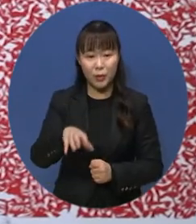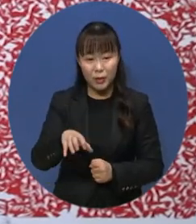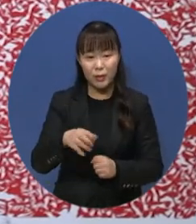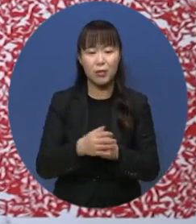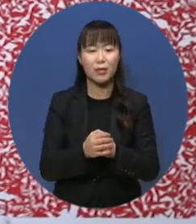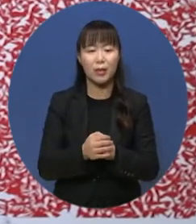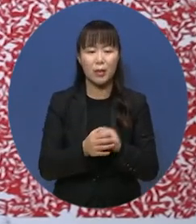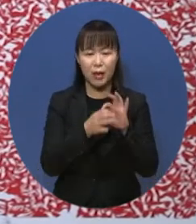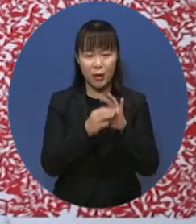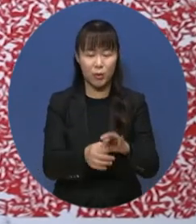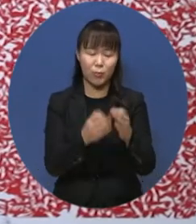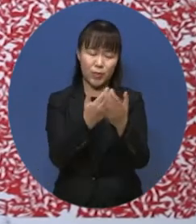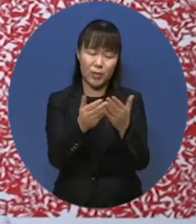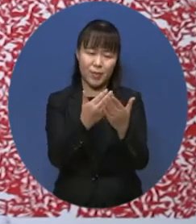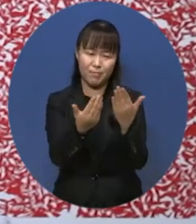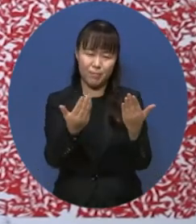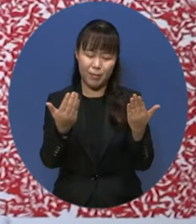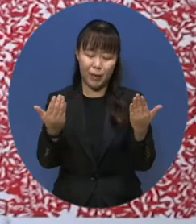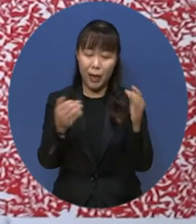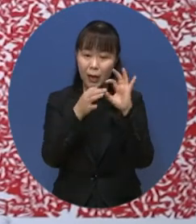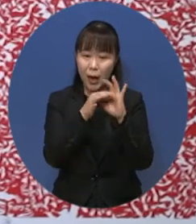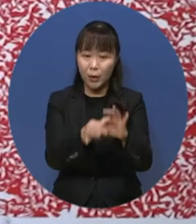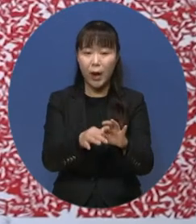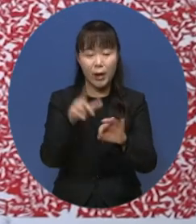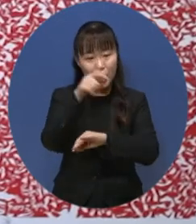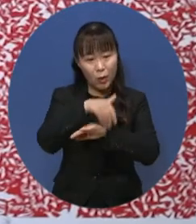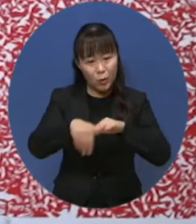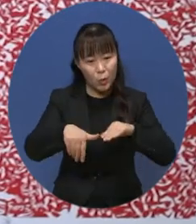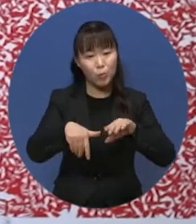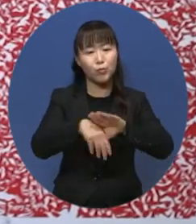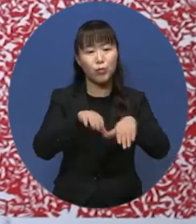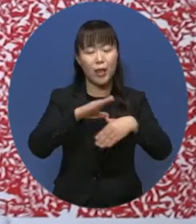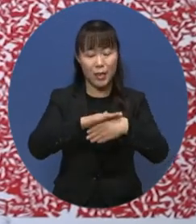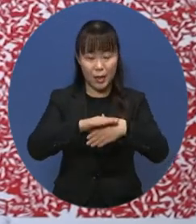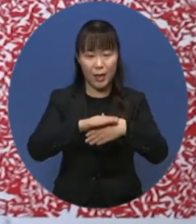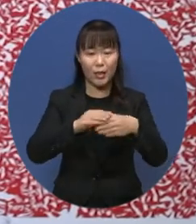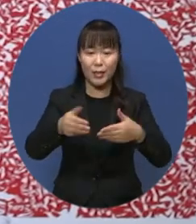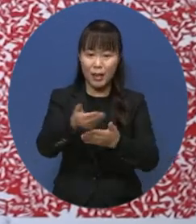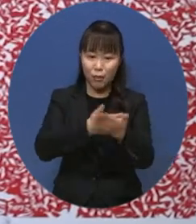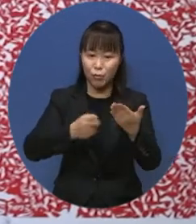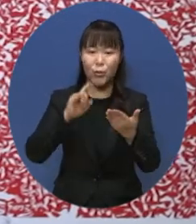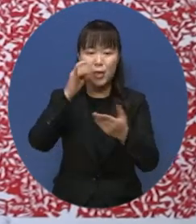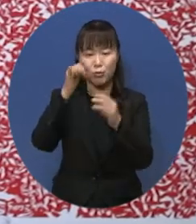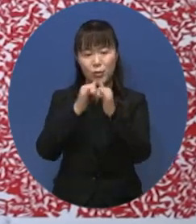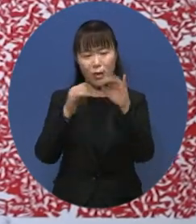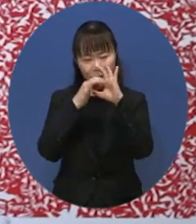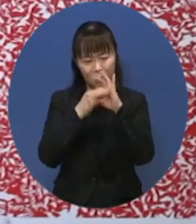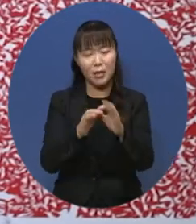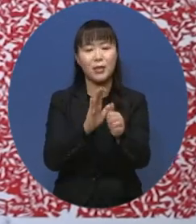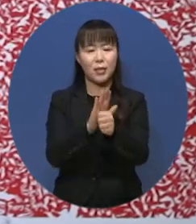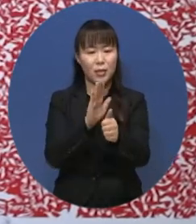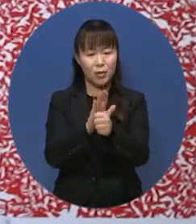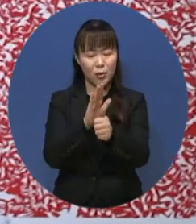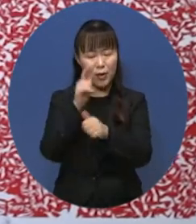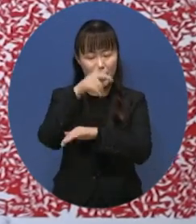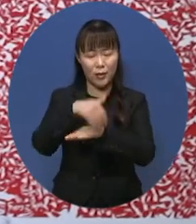내에서는 상설 전시를 유지할 계획이며 군의 문화적 향유와 예술인들의 지속적인